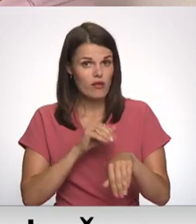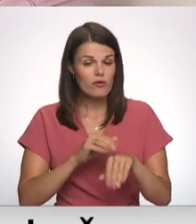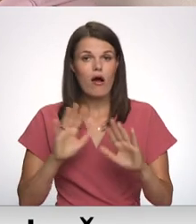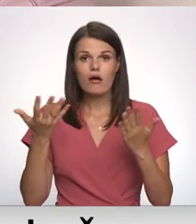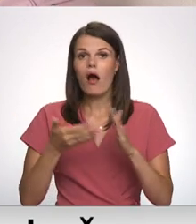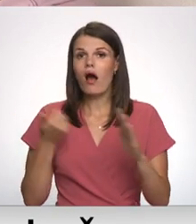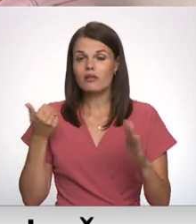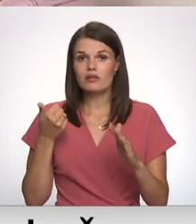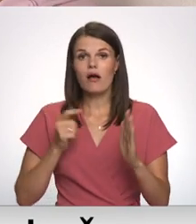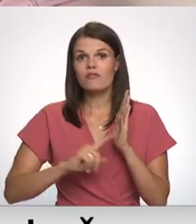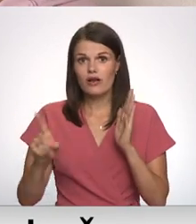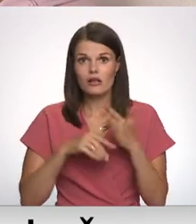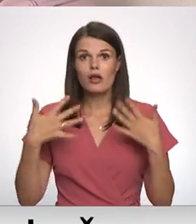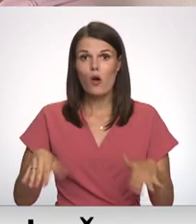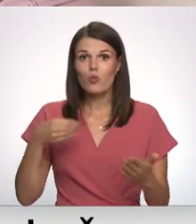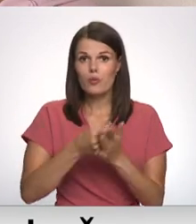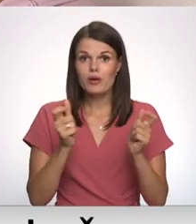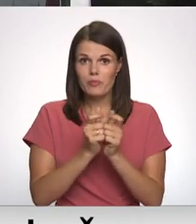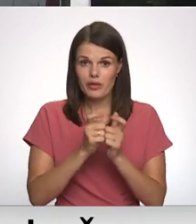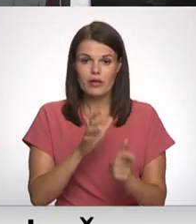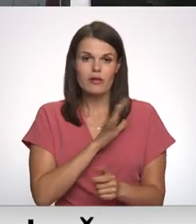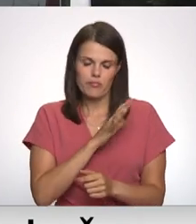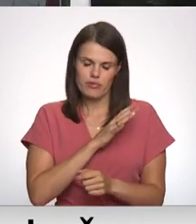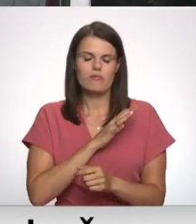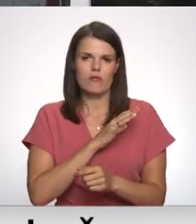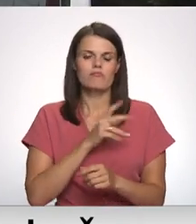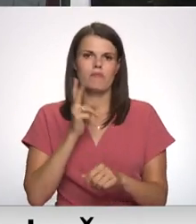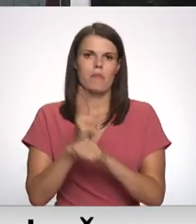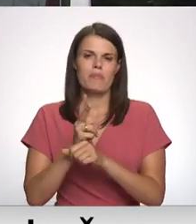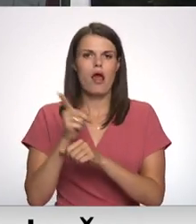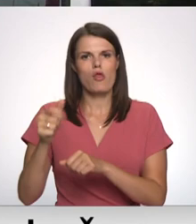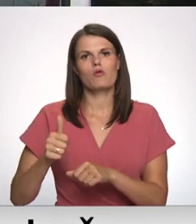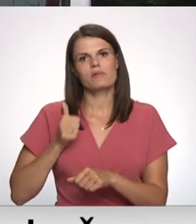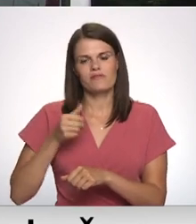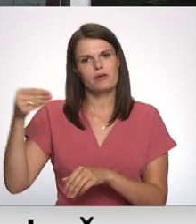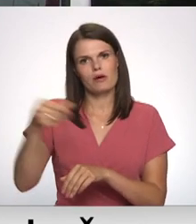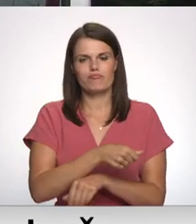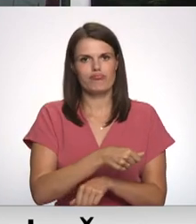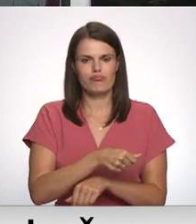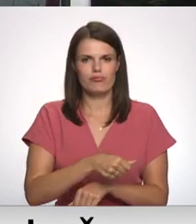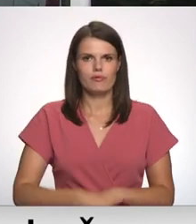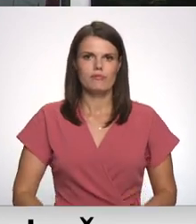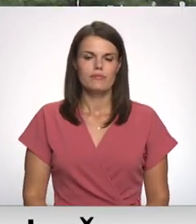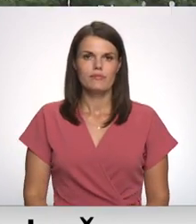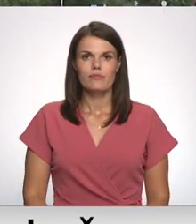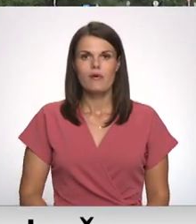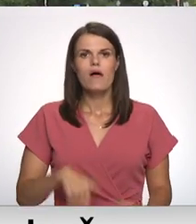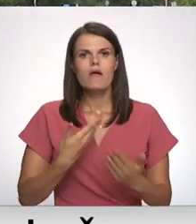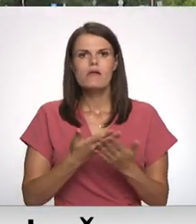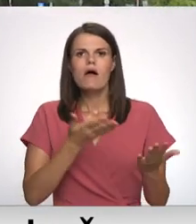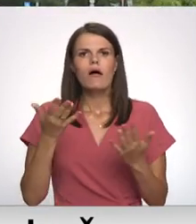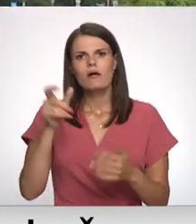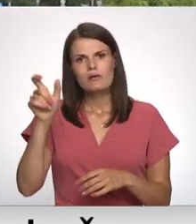uz kuru pasažieris iegādājies biļeti, pārvadātājiem ir pienākums atlīdzināt zaudējumus, kas radušies pasažierim. Ja kāds ir